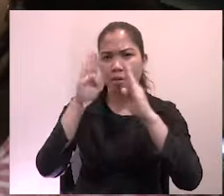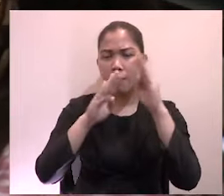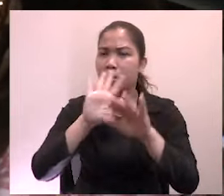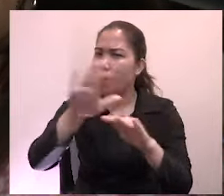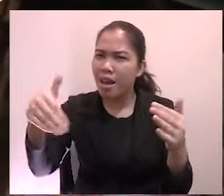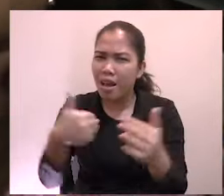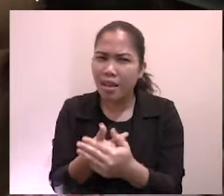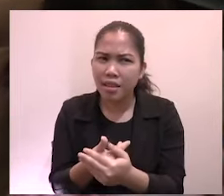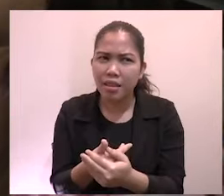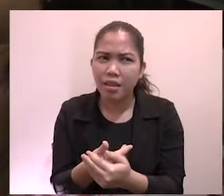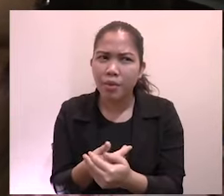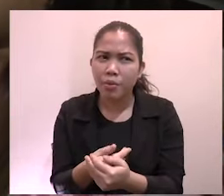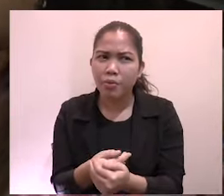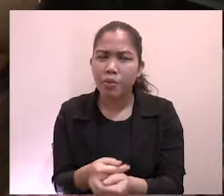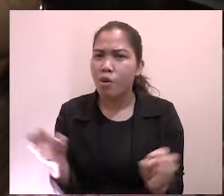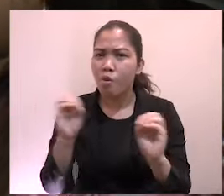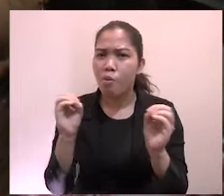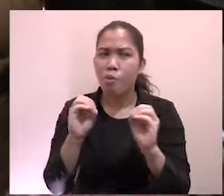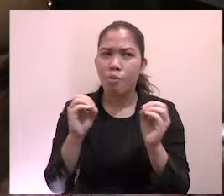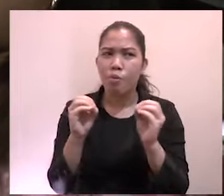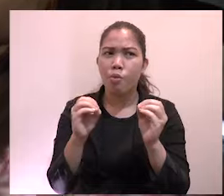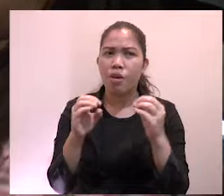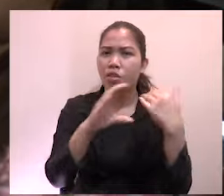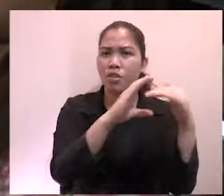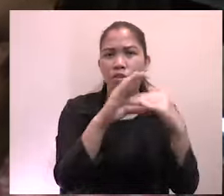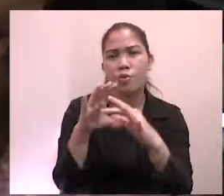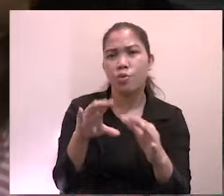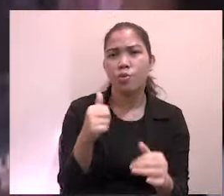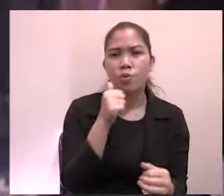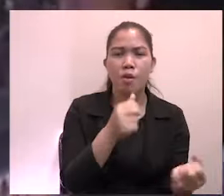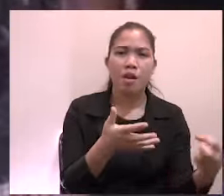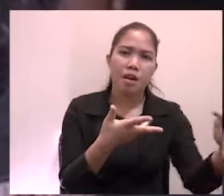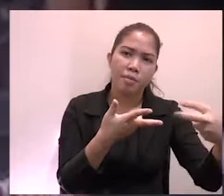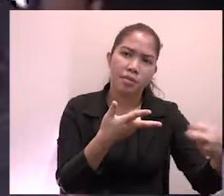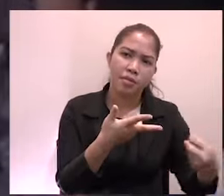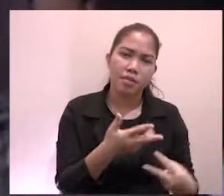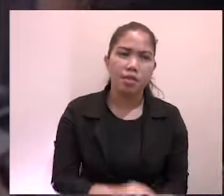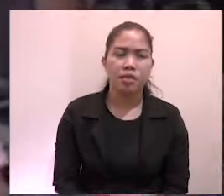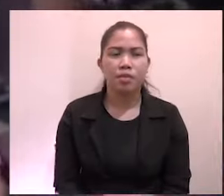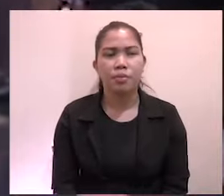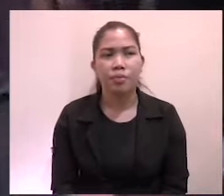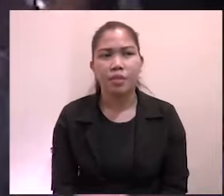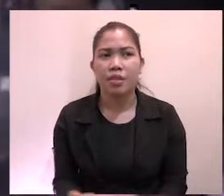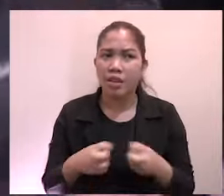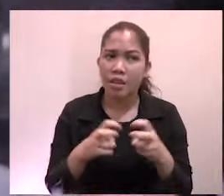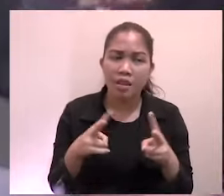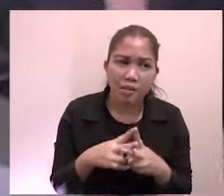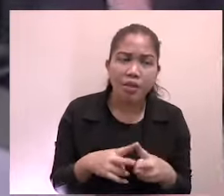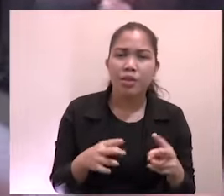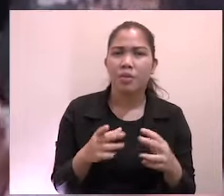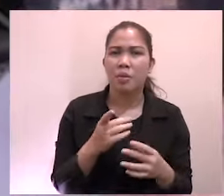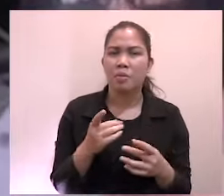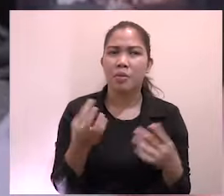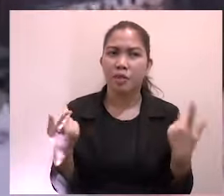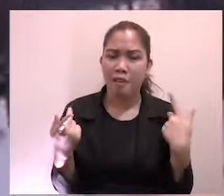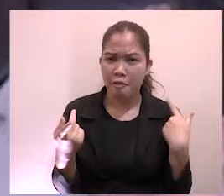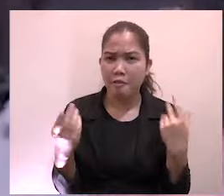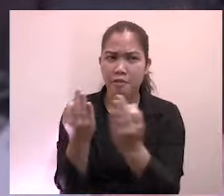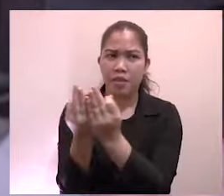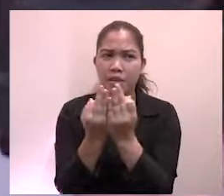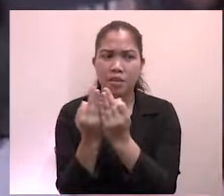ng anong, wala na din siyang contact sa babae, yung mga babae niya. Fair. Fair. Kahit sumbat niya, makita niya kung may Facebook,